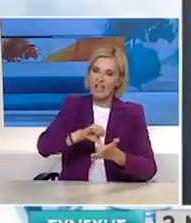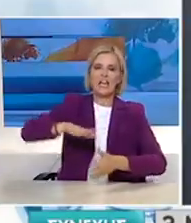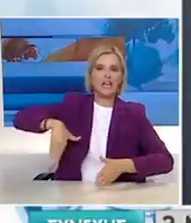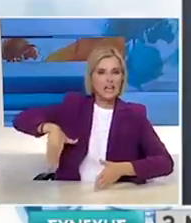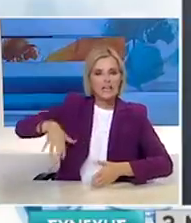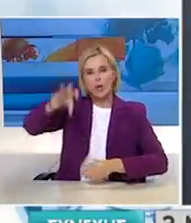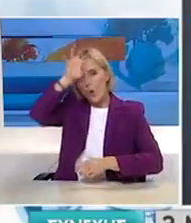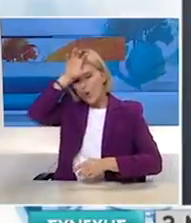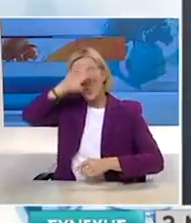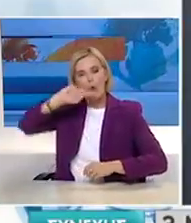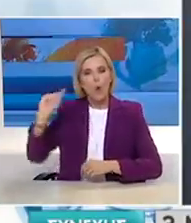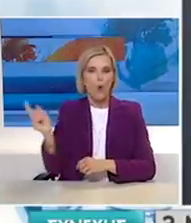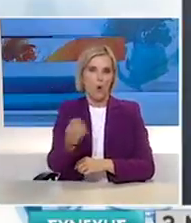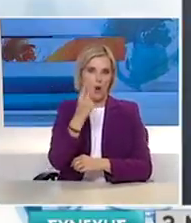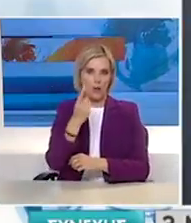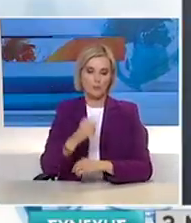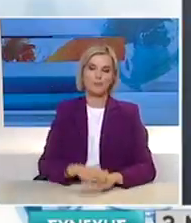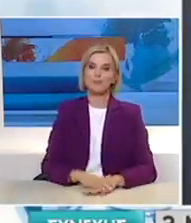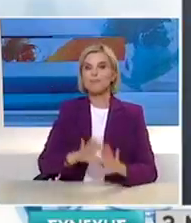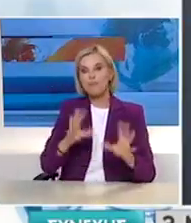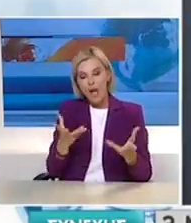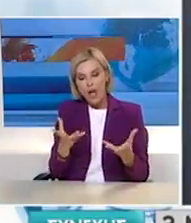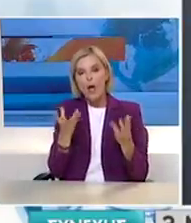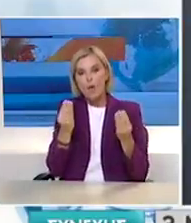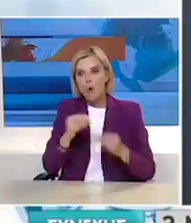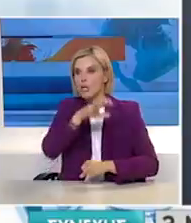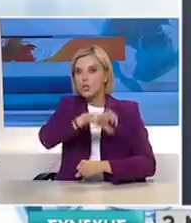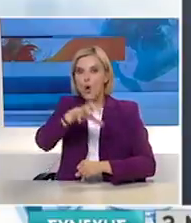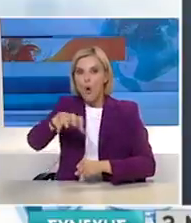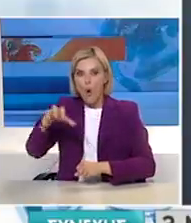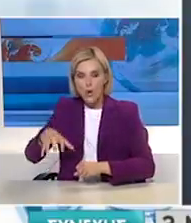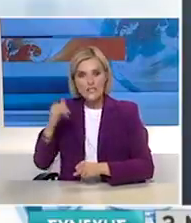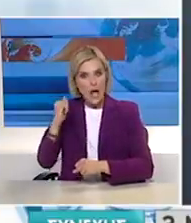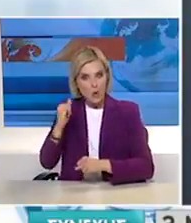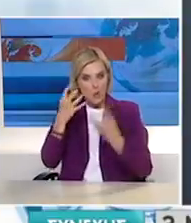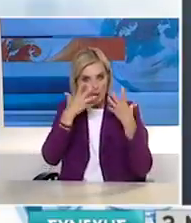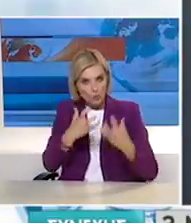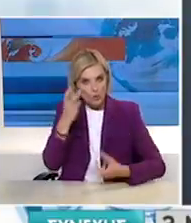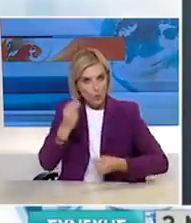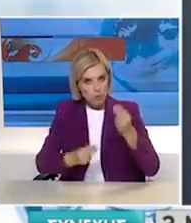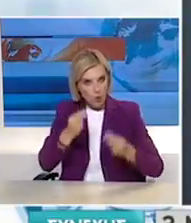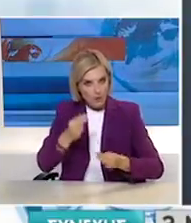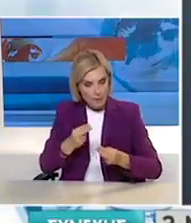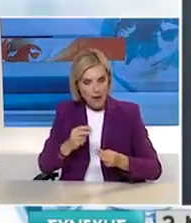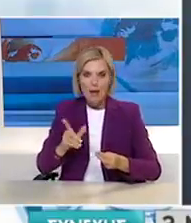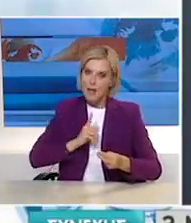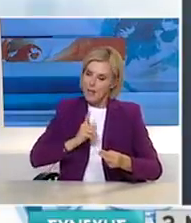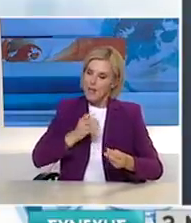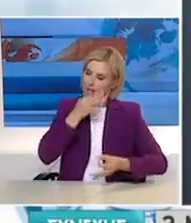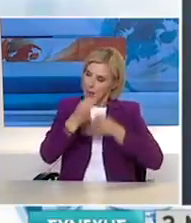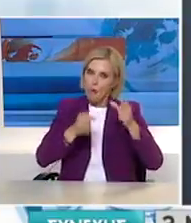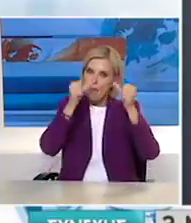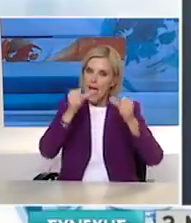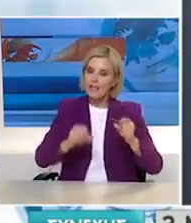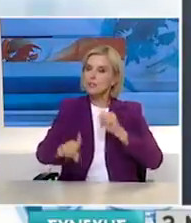είναι αυτονόητο, από την απελευθέρωση θα εξαιρεθούν χώρες με αρνητικά επιδημιολογικά χαρακτηριστικά. Οι χώρες που θα εξαιρεθούν θα ανακοινωθούν εγκαίρως και θα